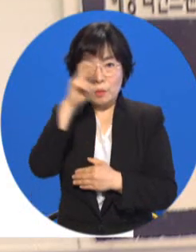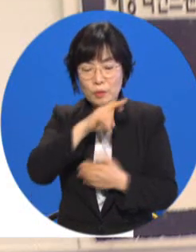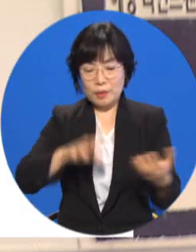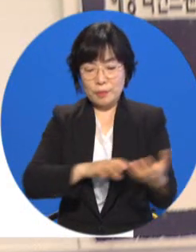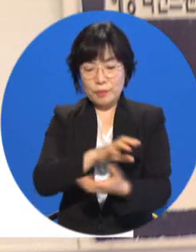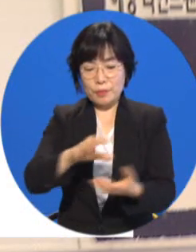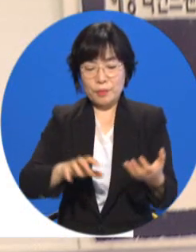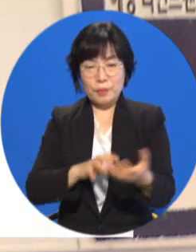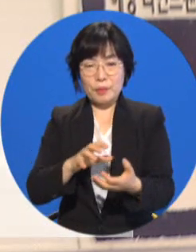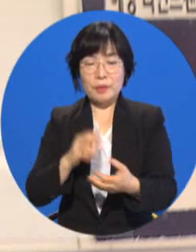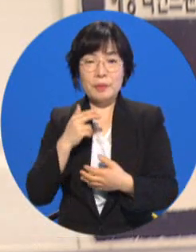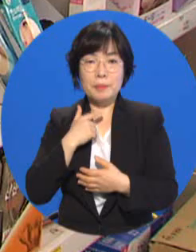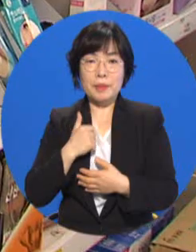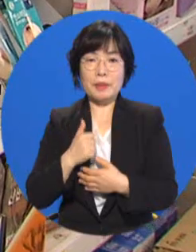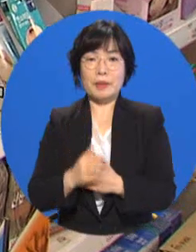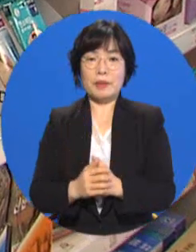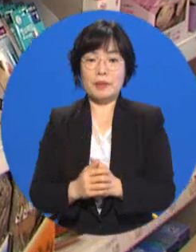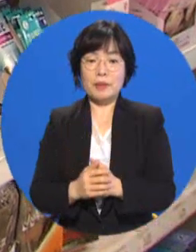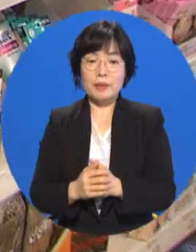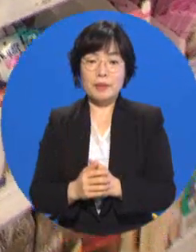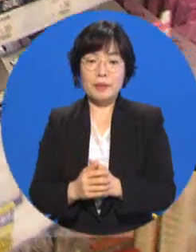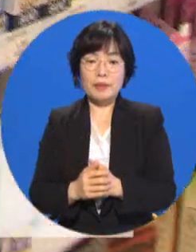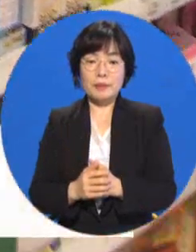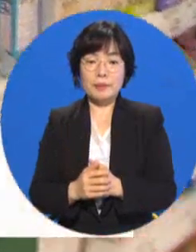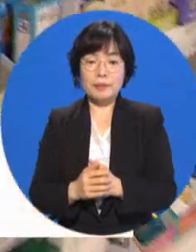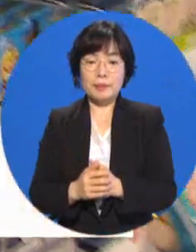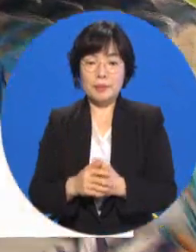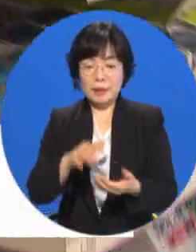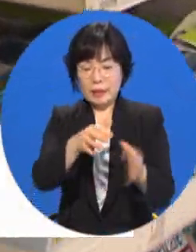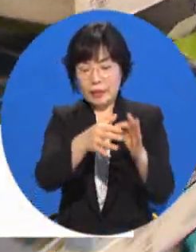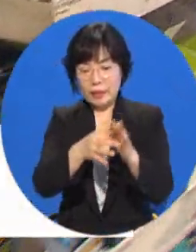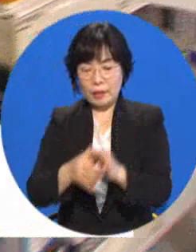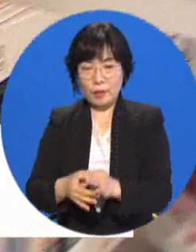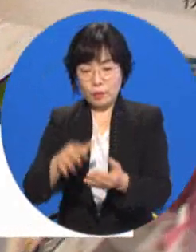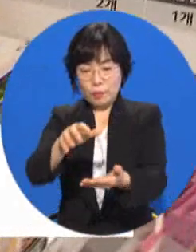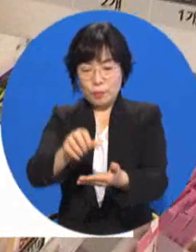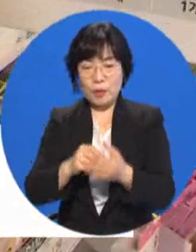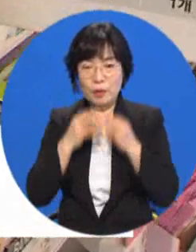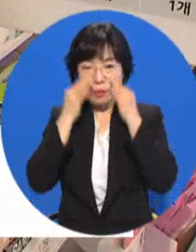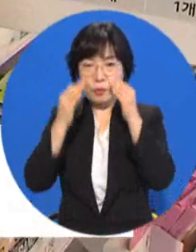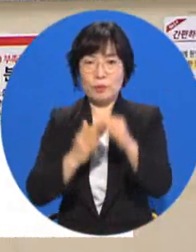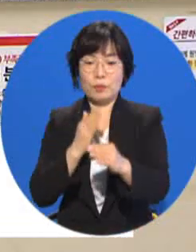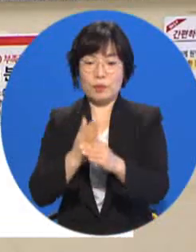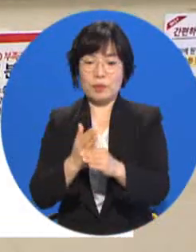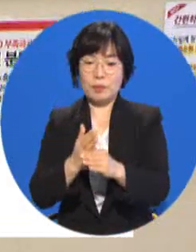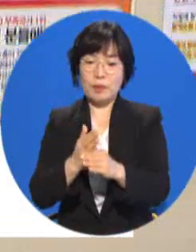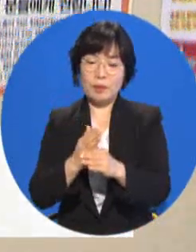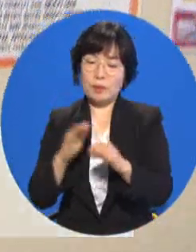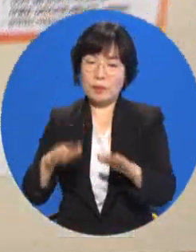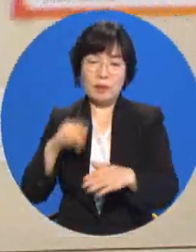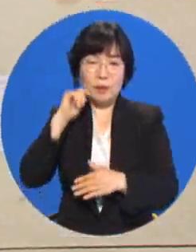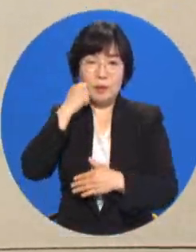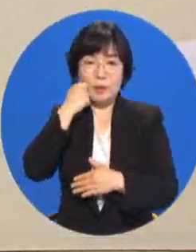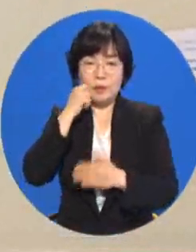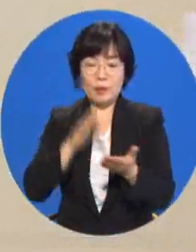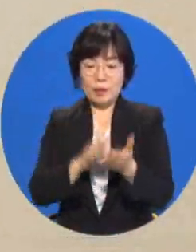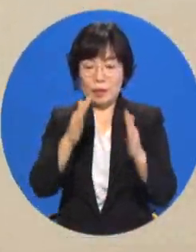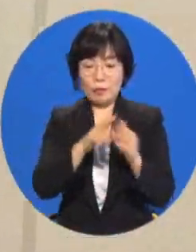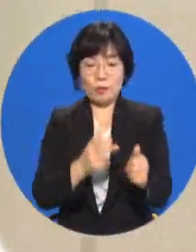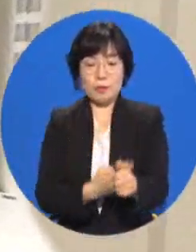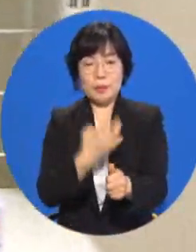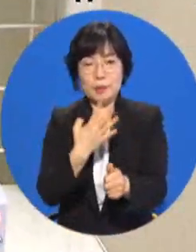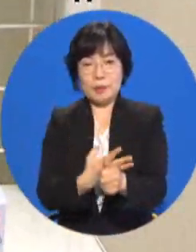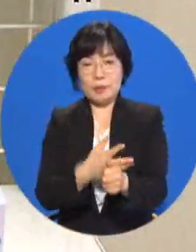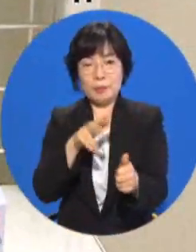오전에 난리가 났었습니다. 계속 입고 싶어서 최선을 다하고 있는데 입을 적이 없을 것 같습니다. 약국과 편의점도